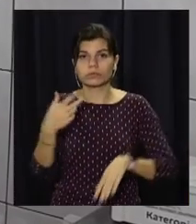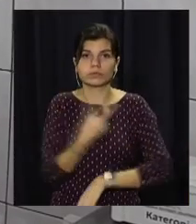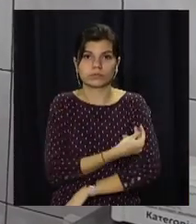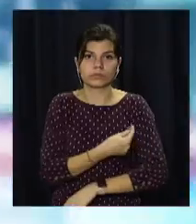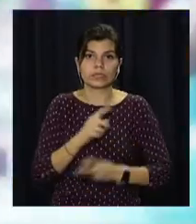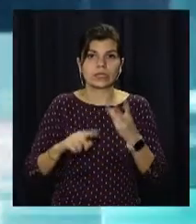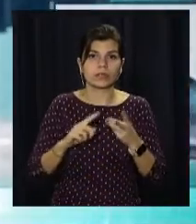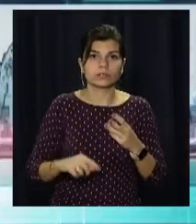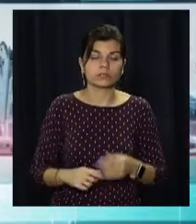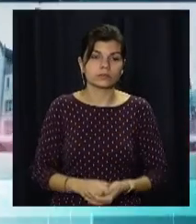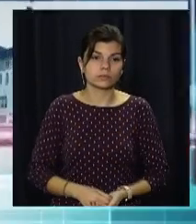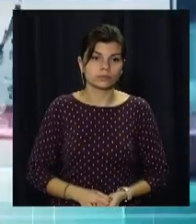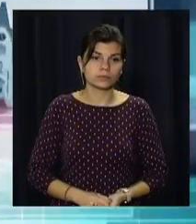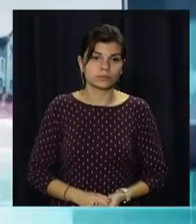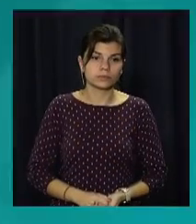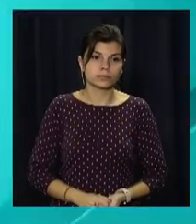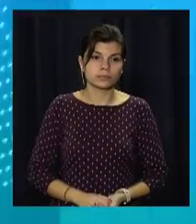вакцинації.